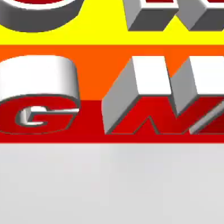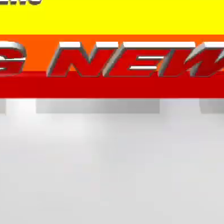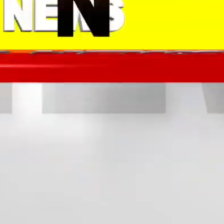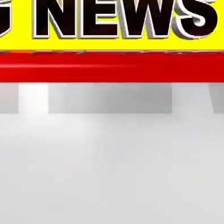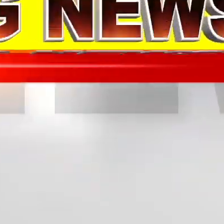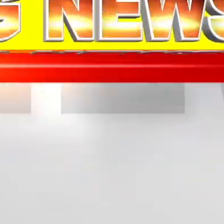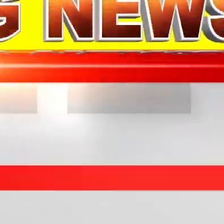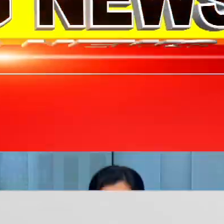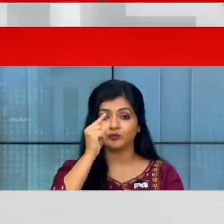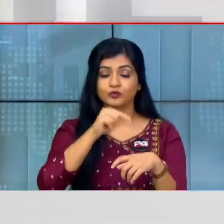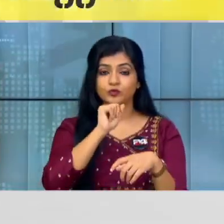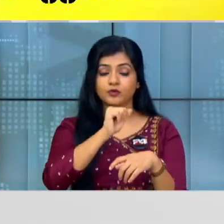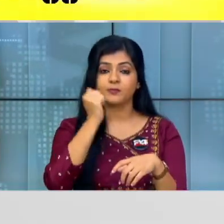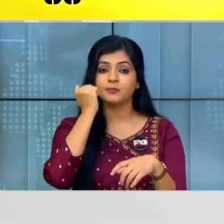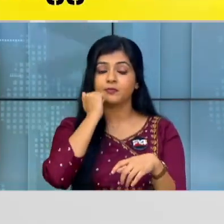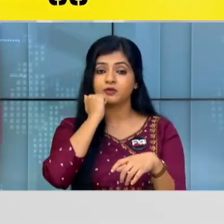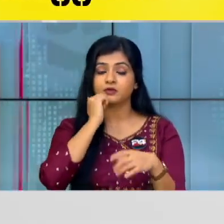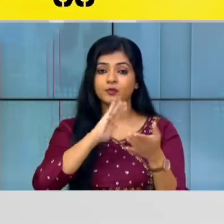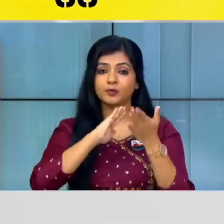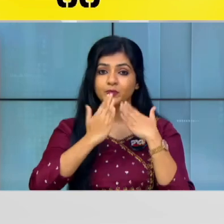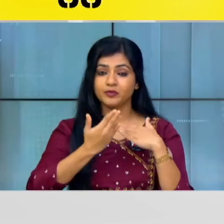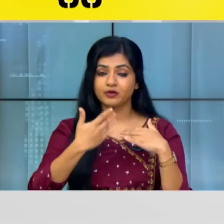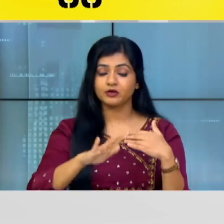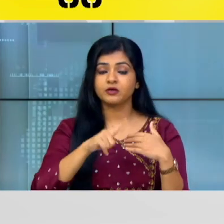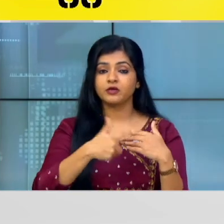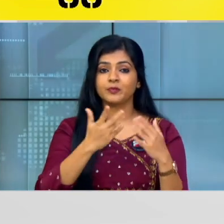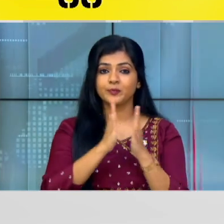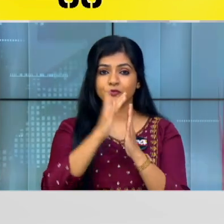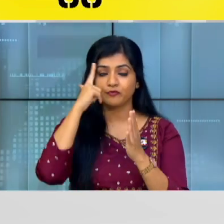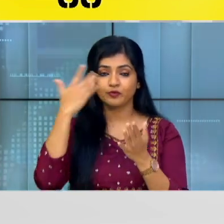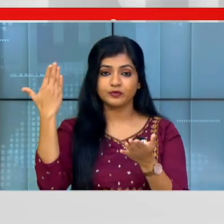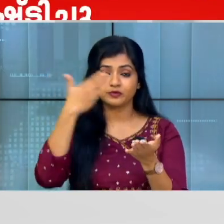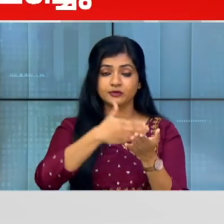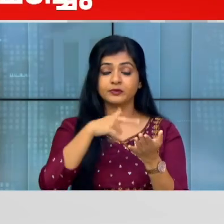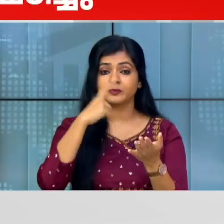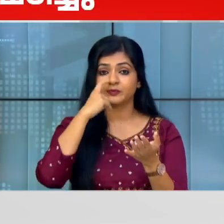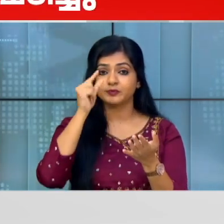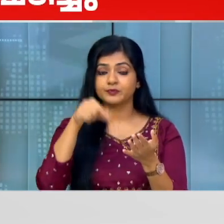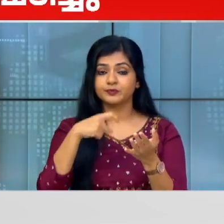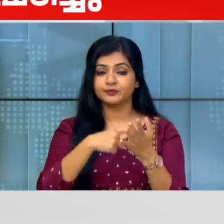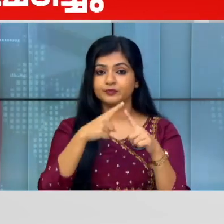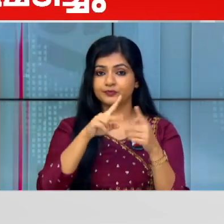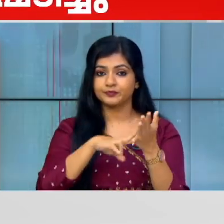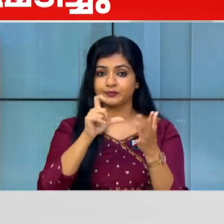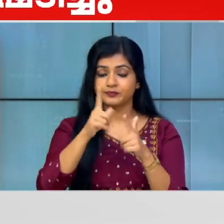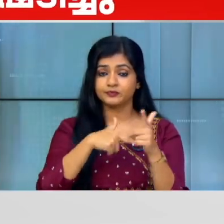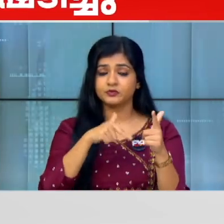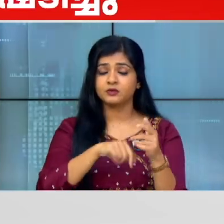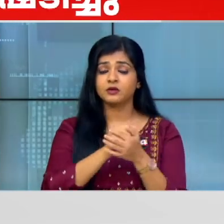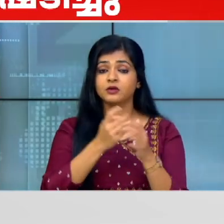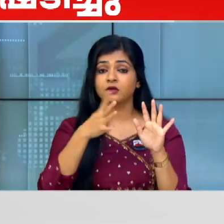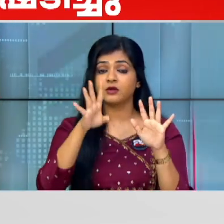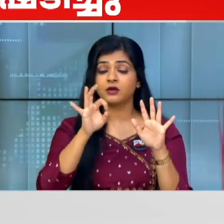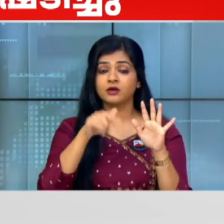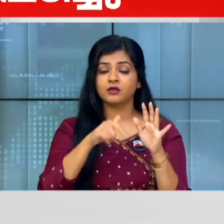സ്വദേശിയായ പൗലോസിന്റെ അമ്മയുടെ മരണാനന്തര ചടങ്ങിന് എത്തിയ ഈ റിൻസി അവിടെ 90